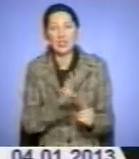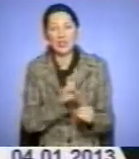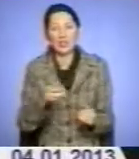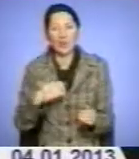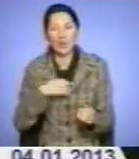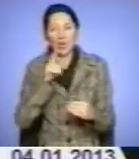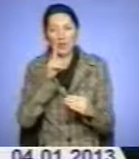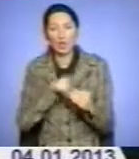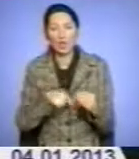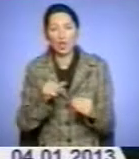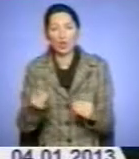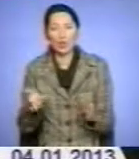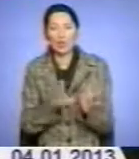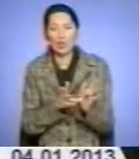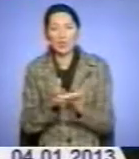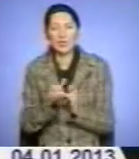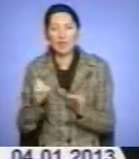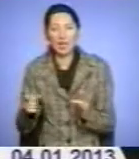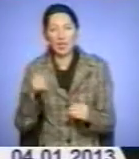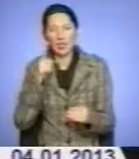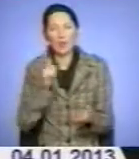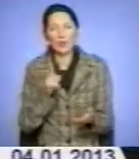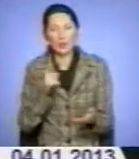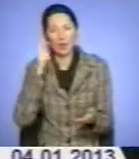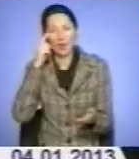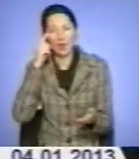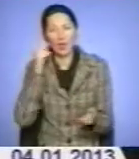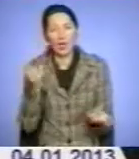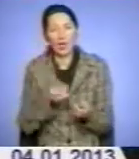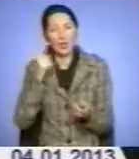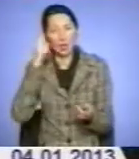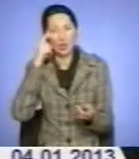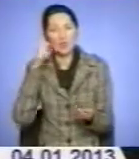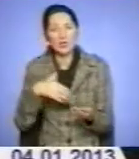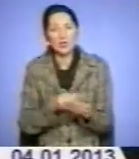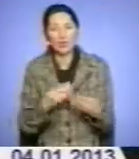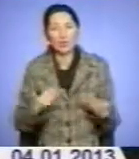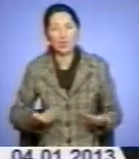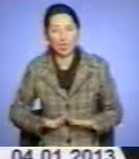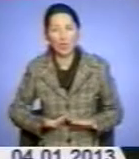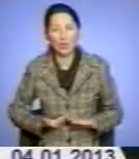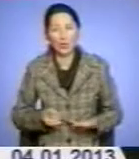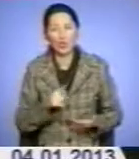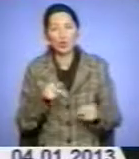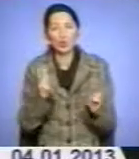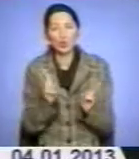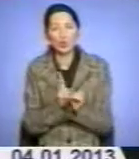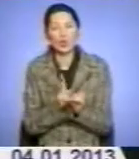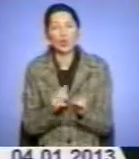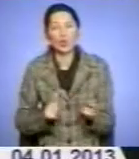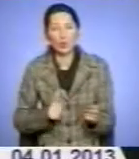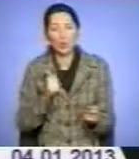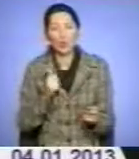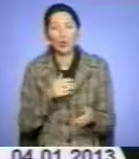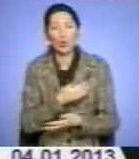християни, повинні задуматися над своїм життям. Щоб зустріти достойно младенця